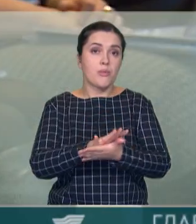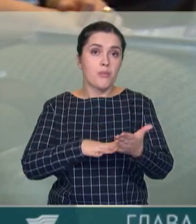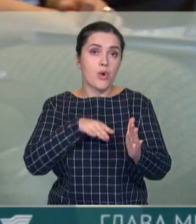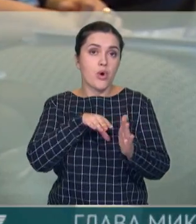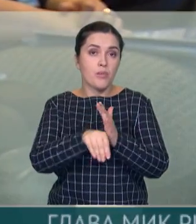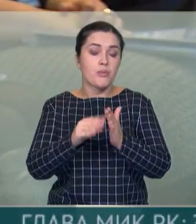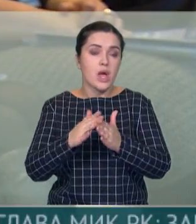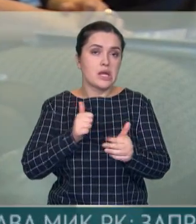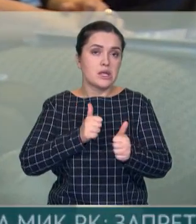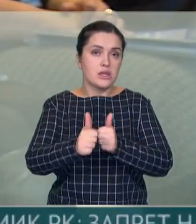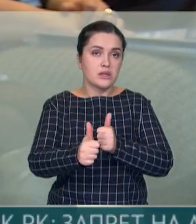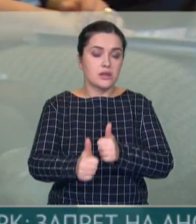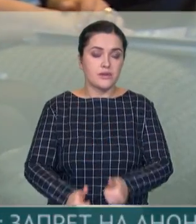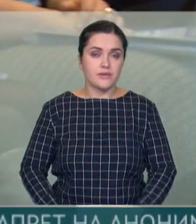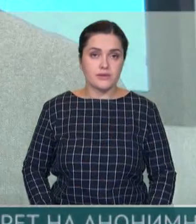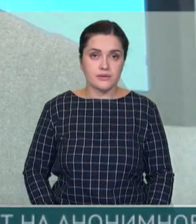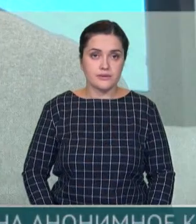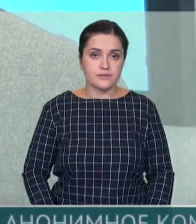части одним из лидеров.